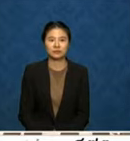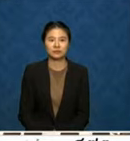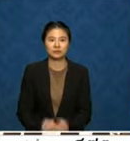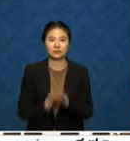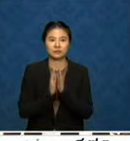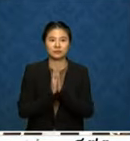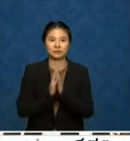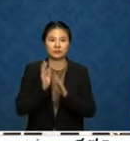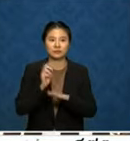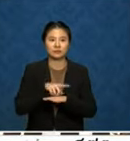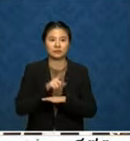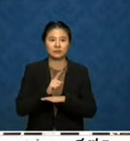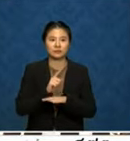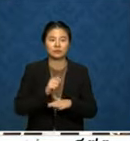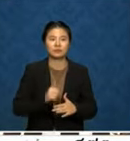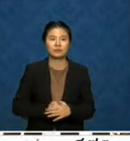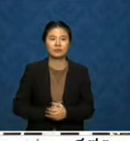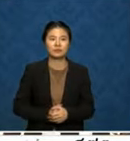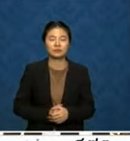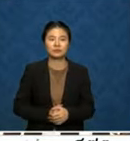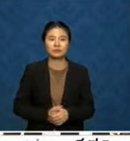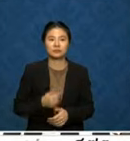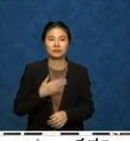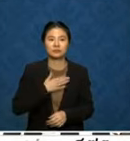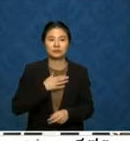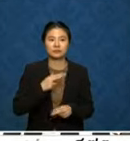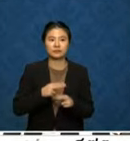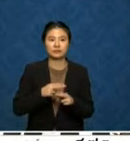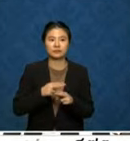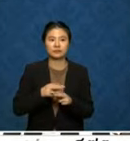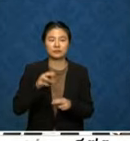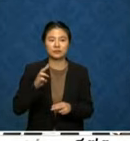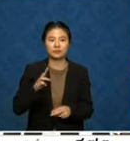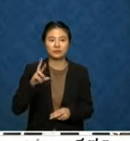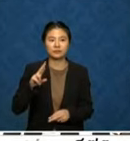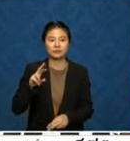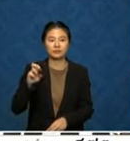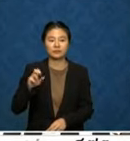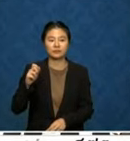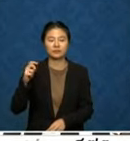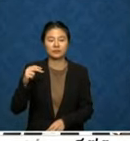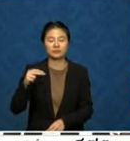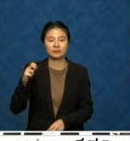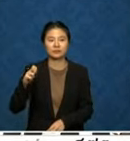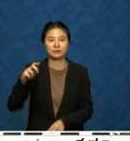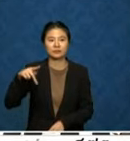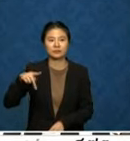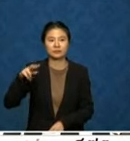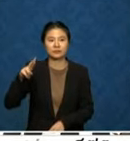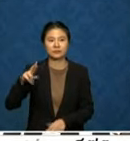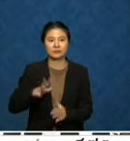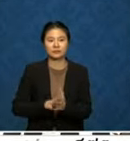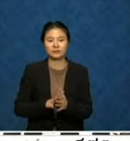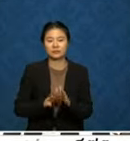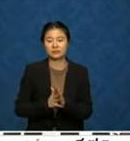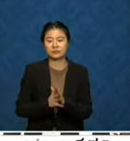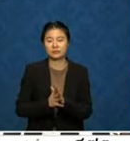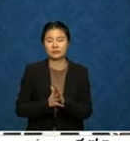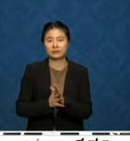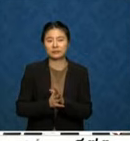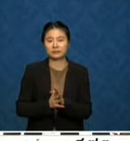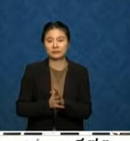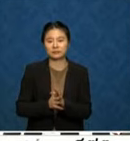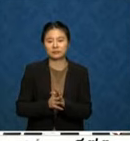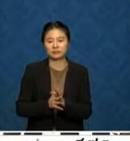เรียนท่านประธานสภาผู้แทนราษฎรที่เคารพค่ะดิฉันนางสาวรินทิพรวรินทร์วัชรโรจน์สมาชิกสภาผู้แทนราษฎรแบบบัญ